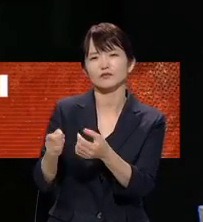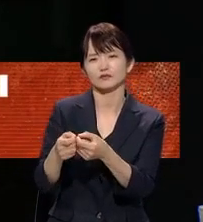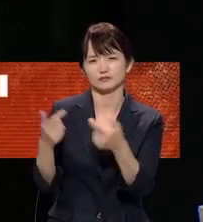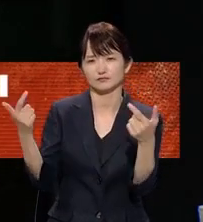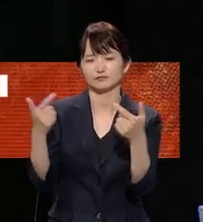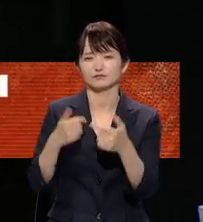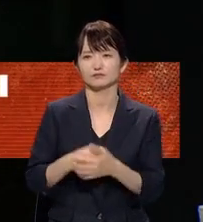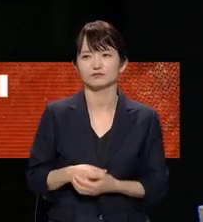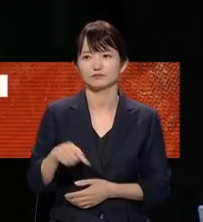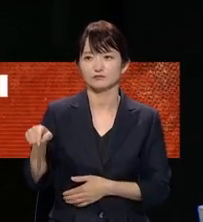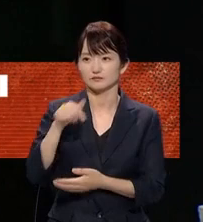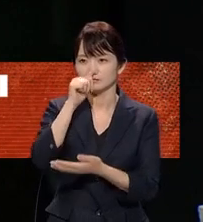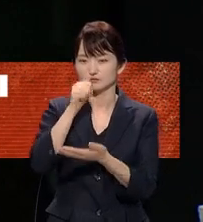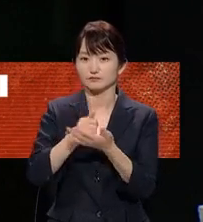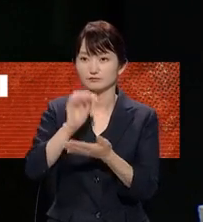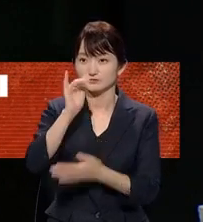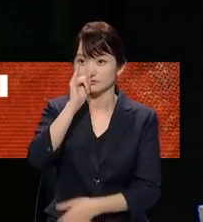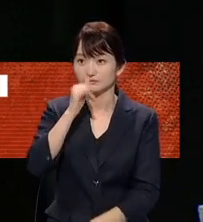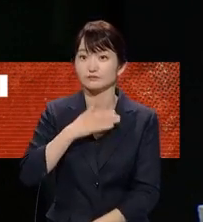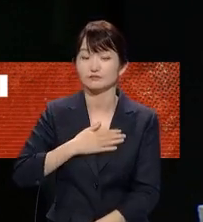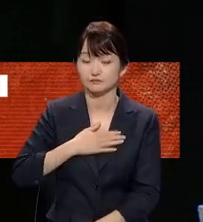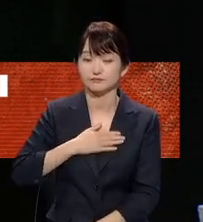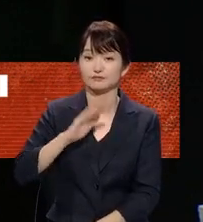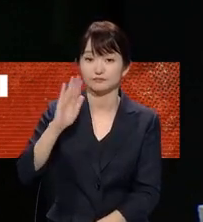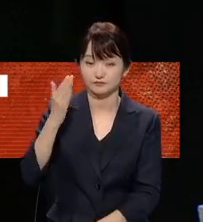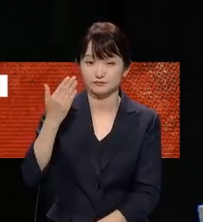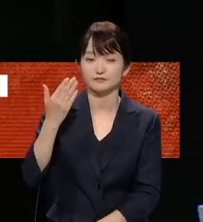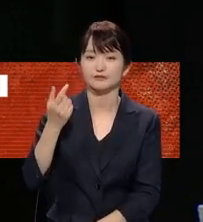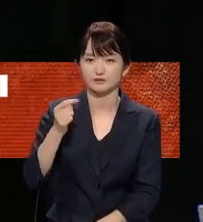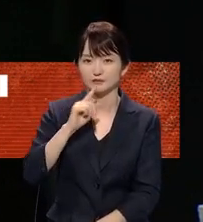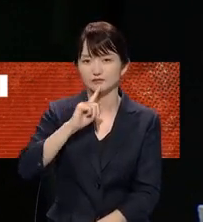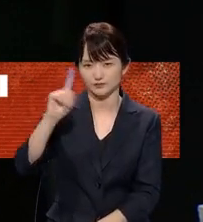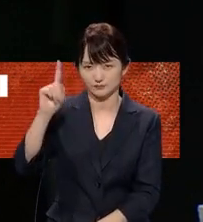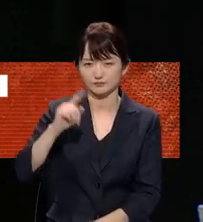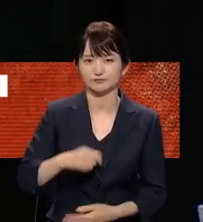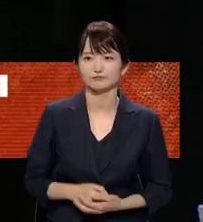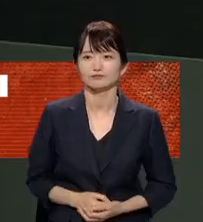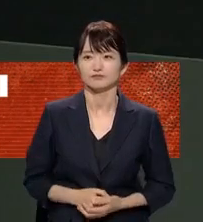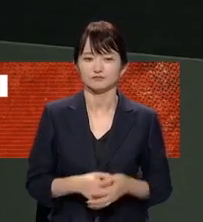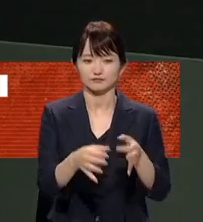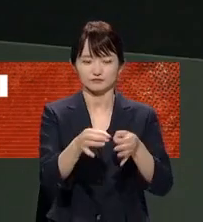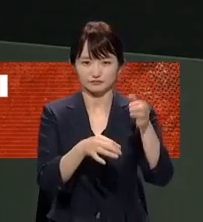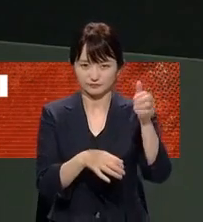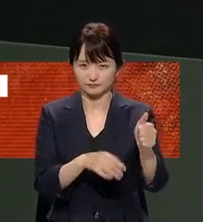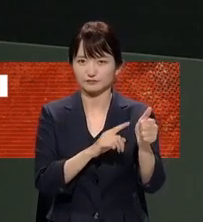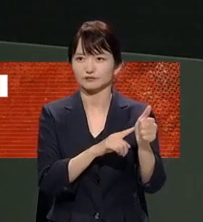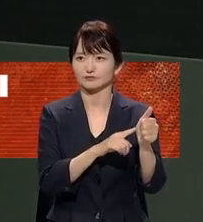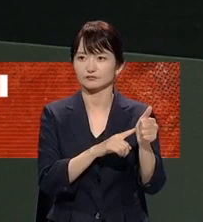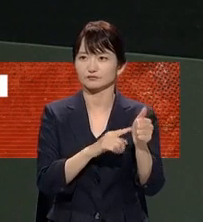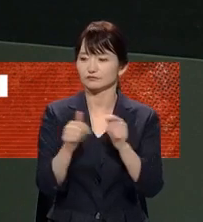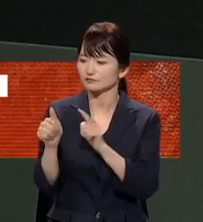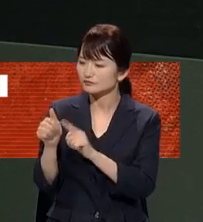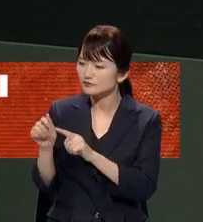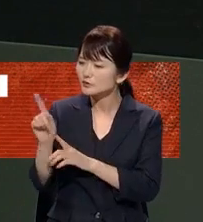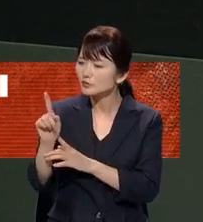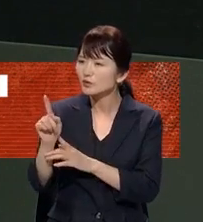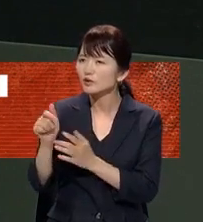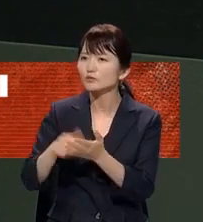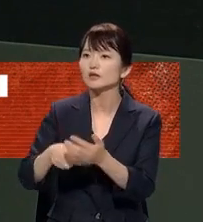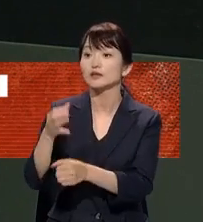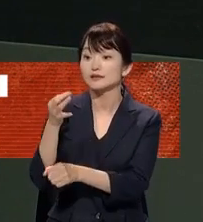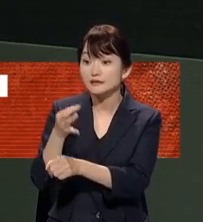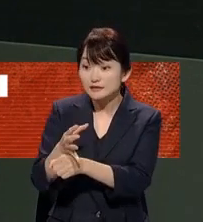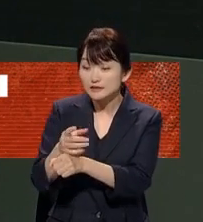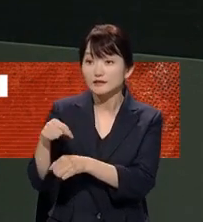많습니다. 이런 것도 범죄될 수 있다는 사실 알아야 할 것 같다면서 제보 주셨습니다. 진짜 사장님이 저 사람이 뭐 하나라도 사고 난